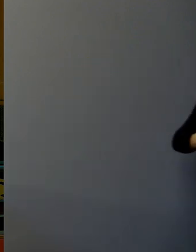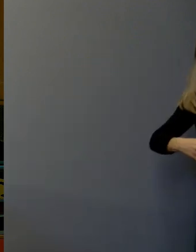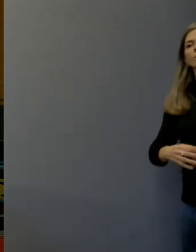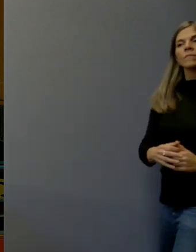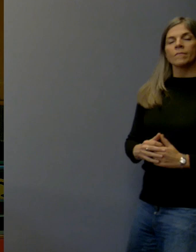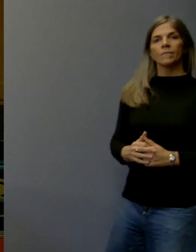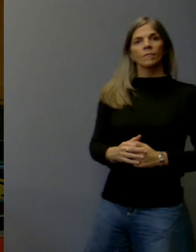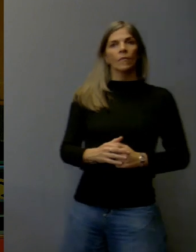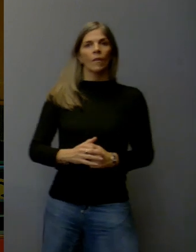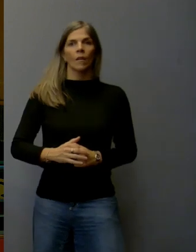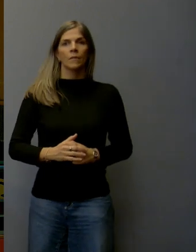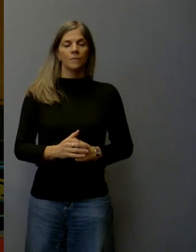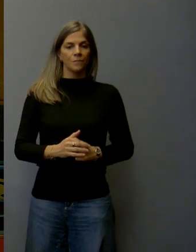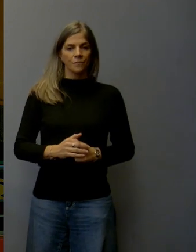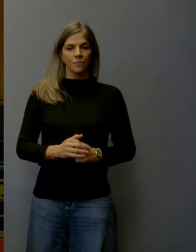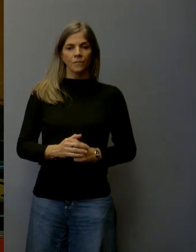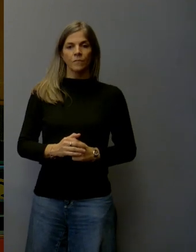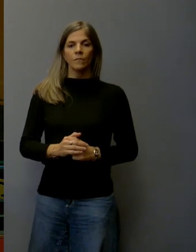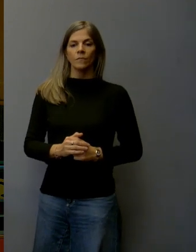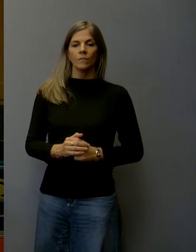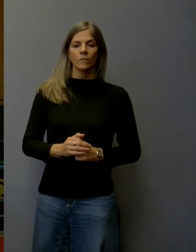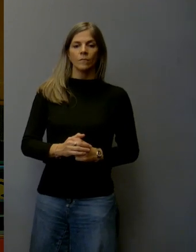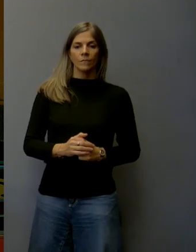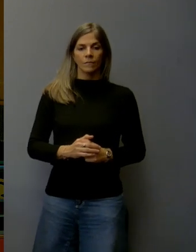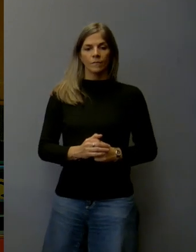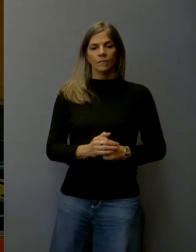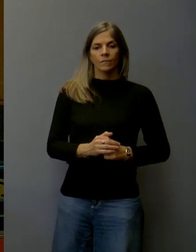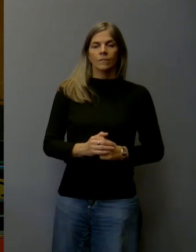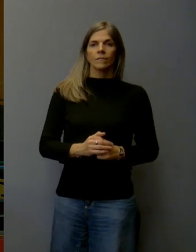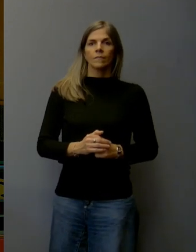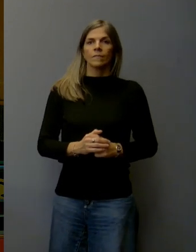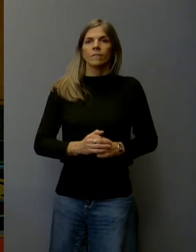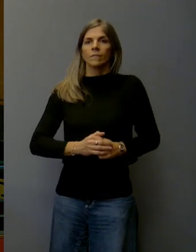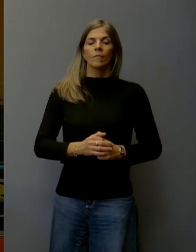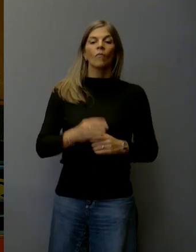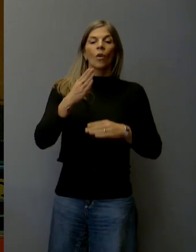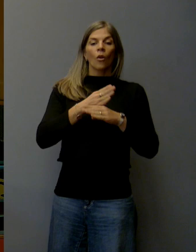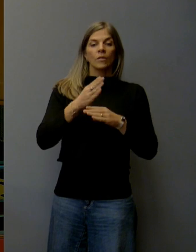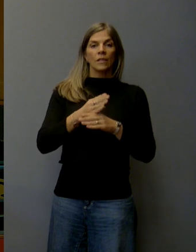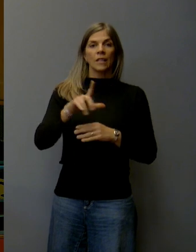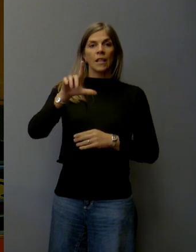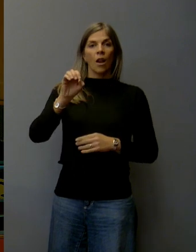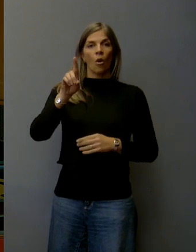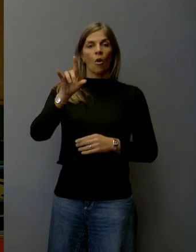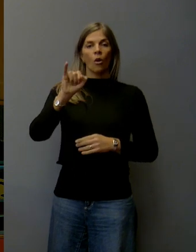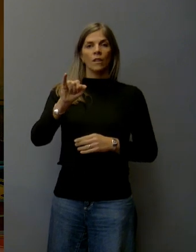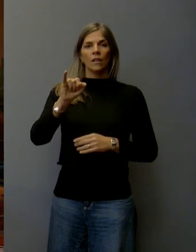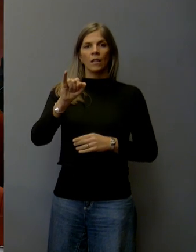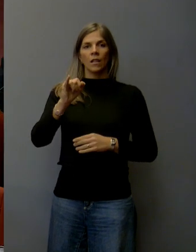mozione d'ordine no hai seguito l'ordine seguivo più cara prego consiglierò Lodi